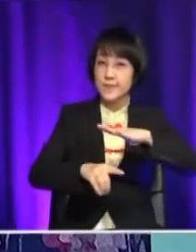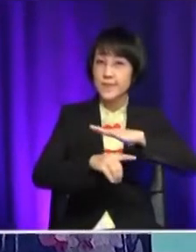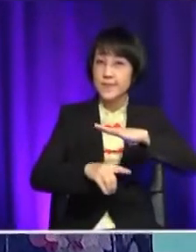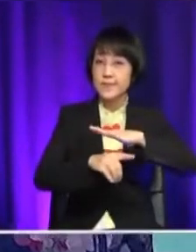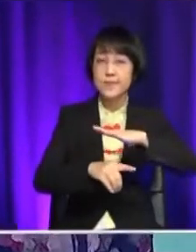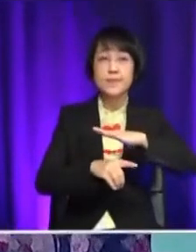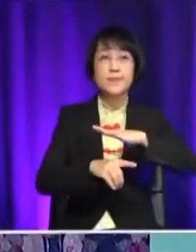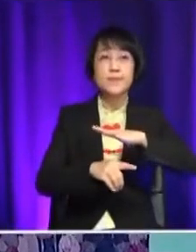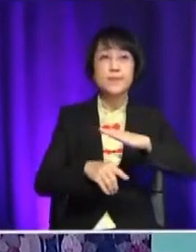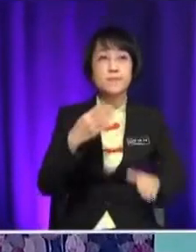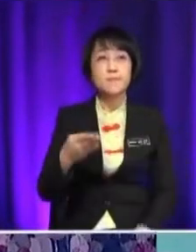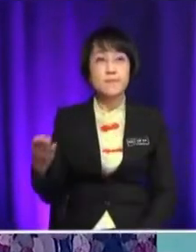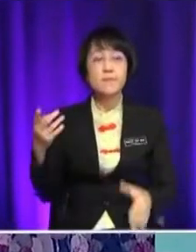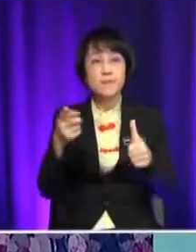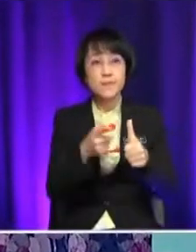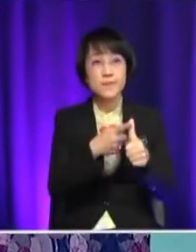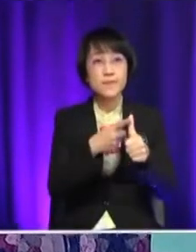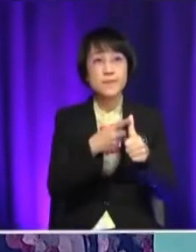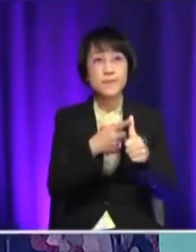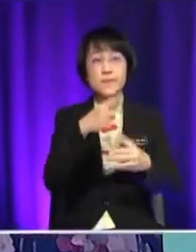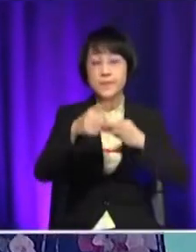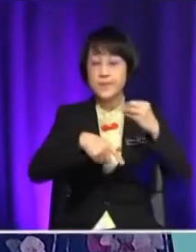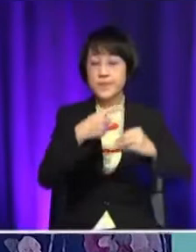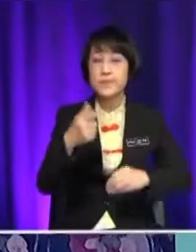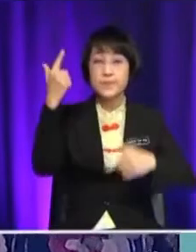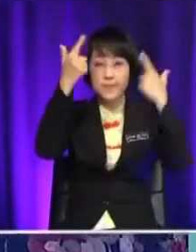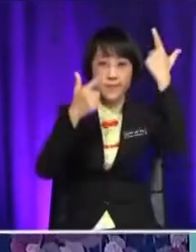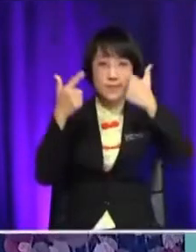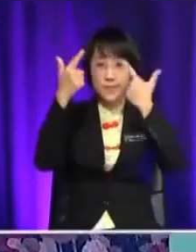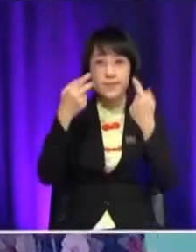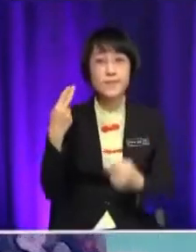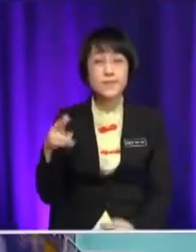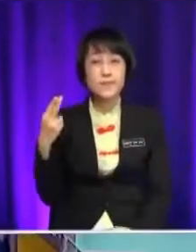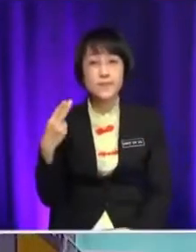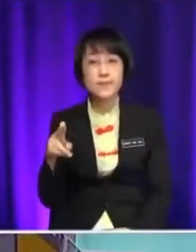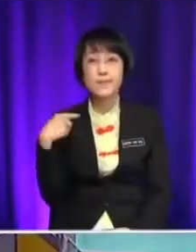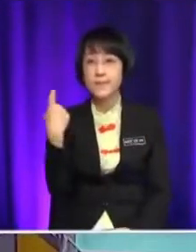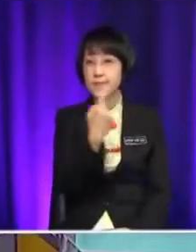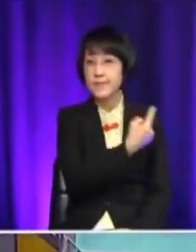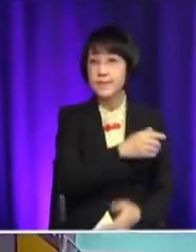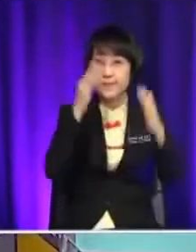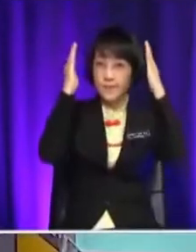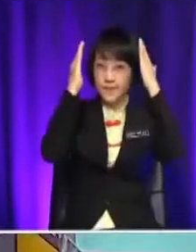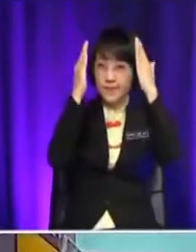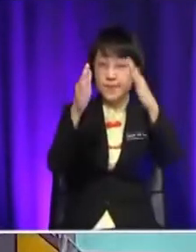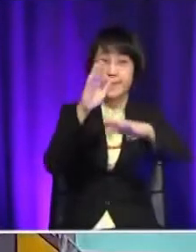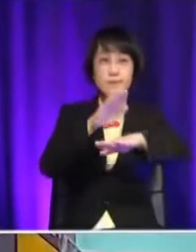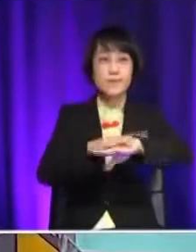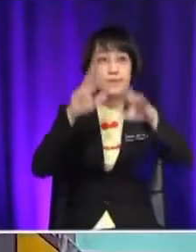dahulu, iaitu bahan tentang pelancong hijau, tajuk besarnya, dan kita akan fokus pada tajuk